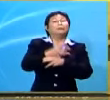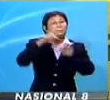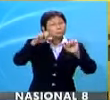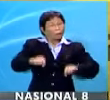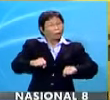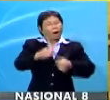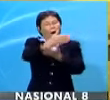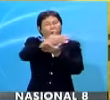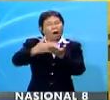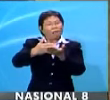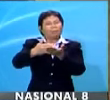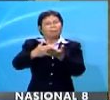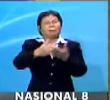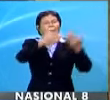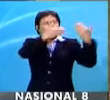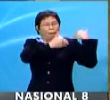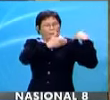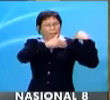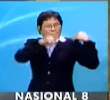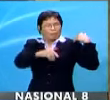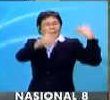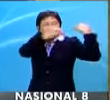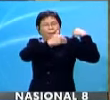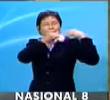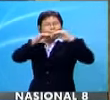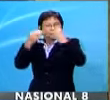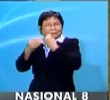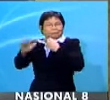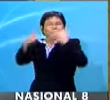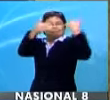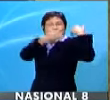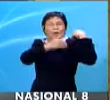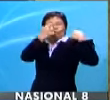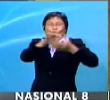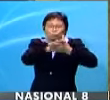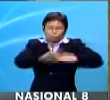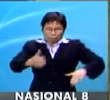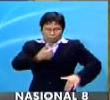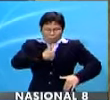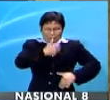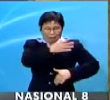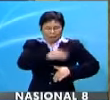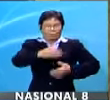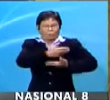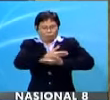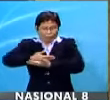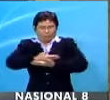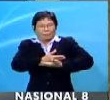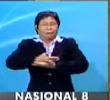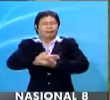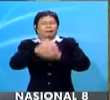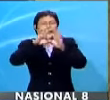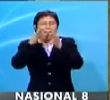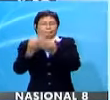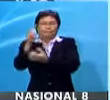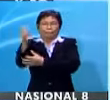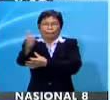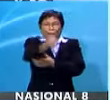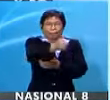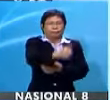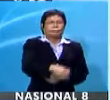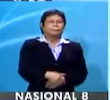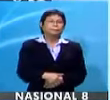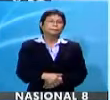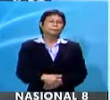adalah sebahagian daripada peranan yang perlu dimainkan masyarakat demi menyelamatkan diri dan ahli keluarga masing-masing